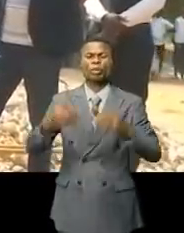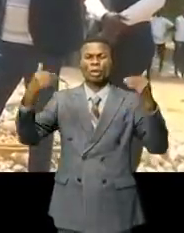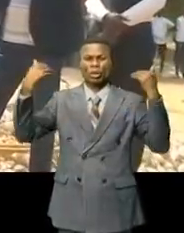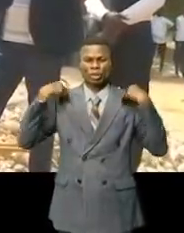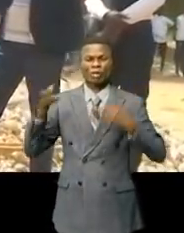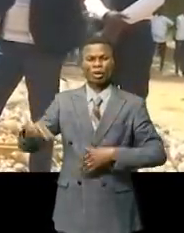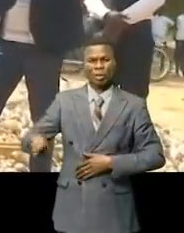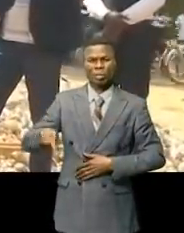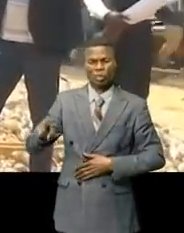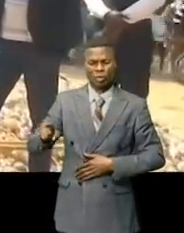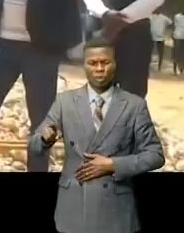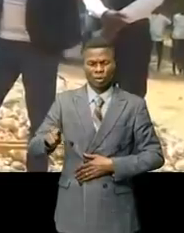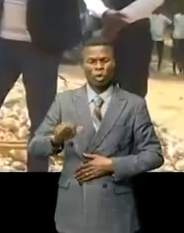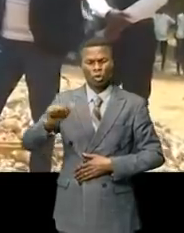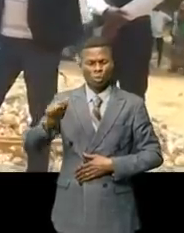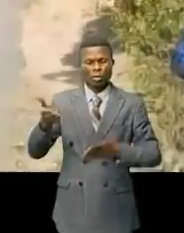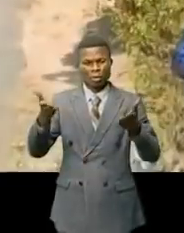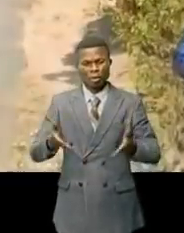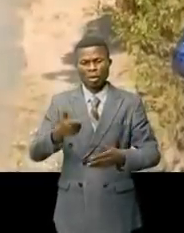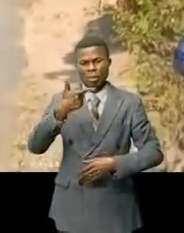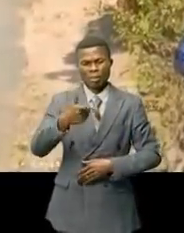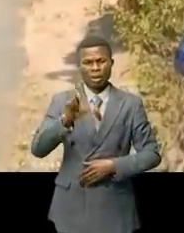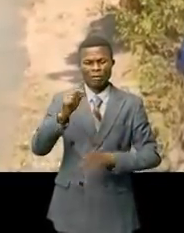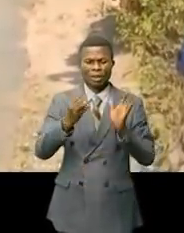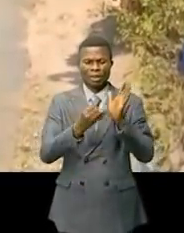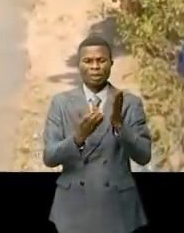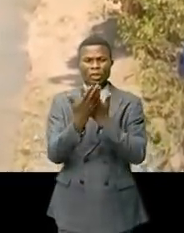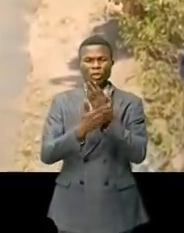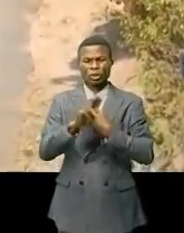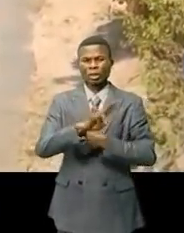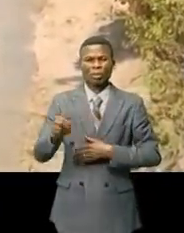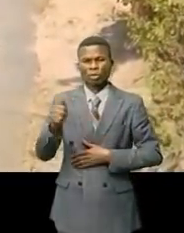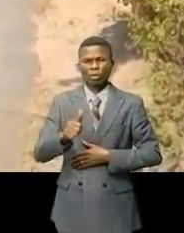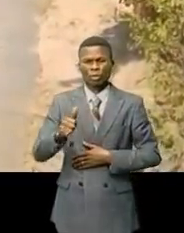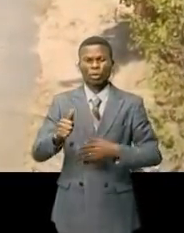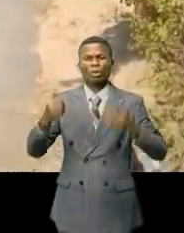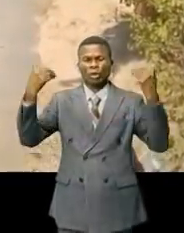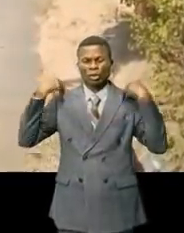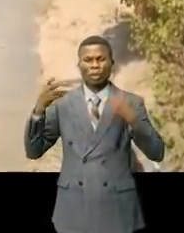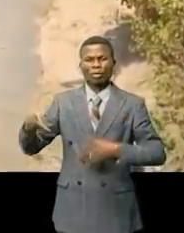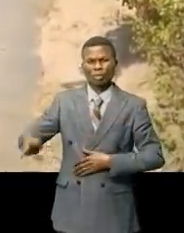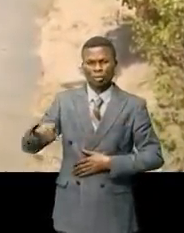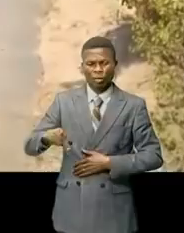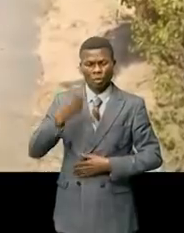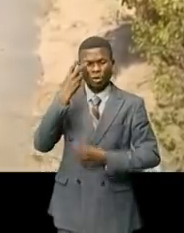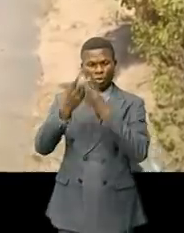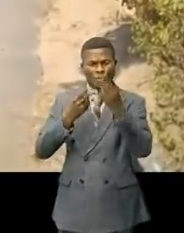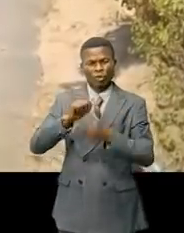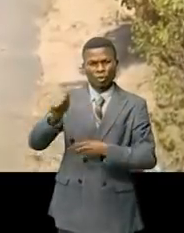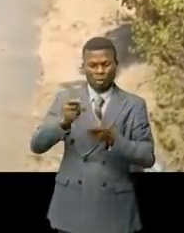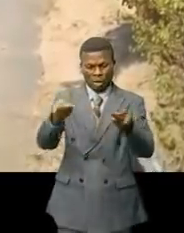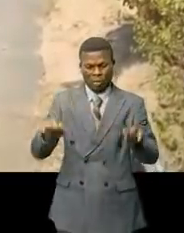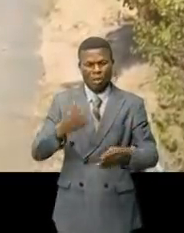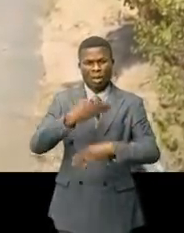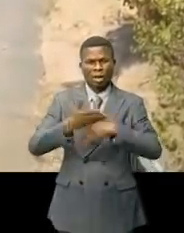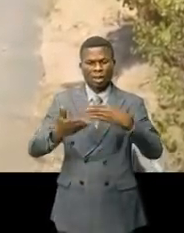et dorment le bain mondial en bout ce mardi 27 juillet 2021 l'autorité provinciale a effectué une descente sur les chantiers de la ville